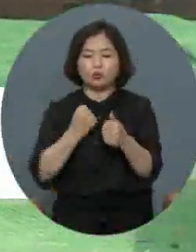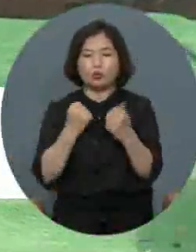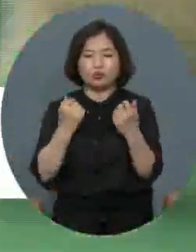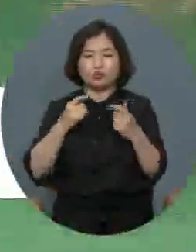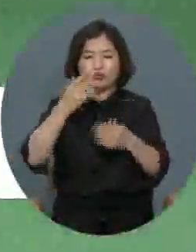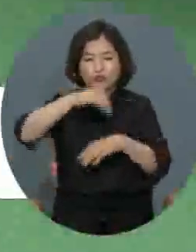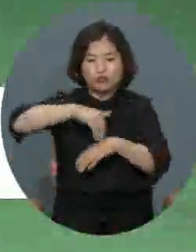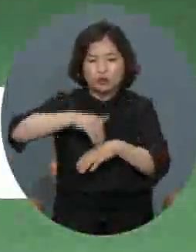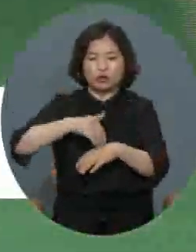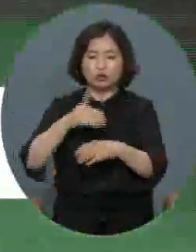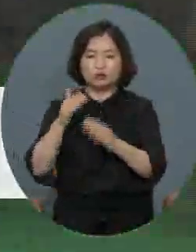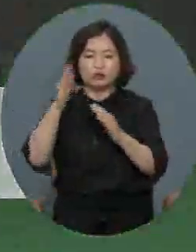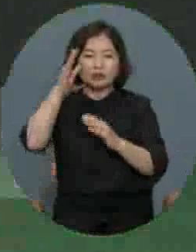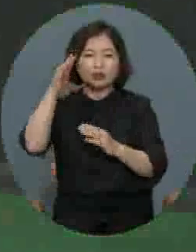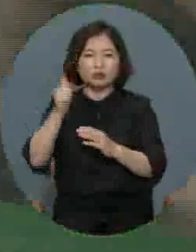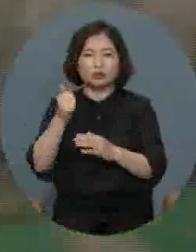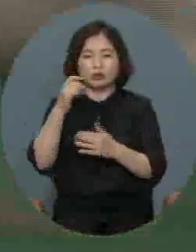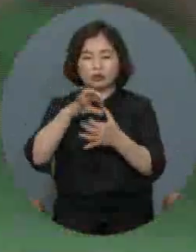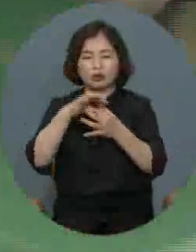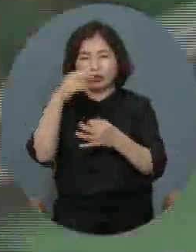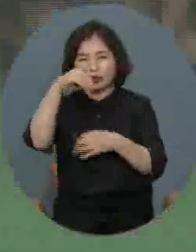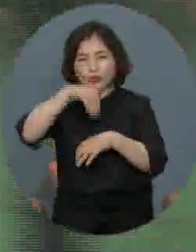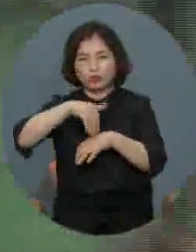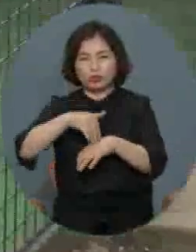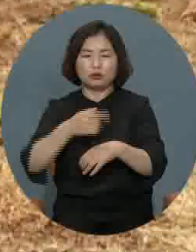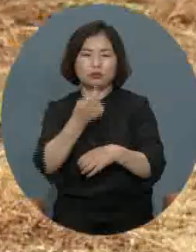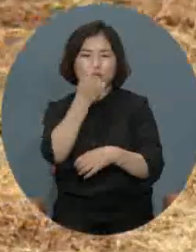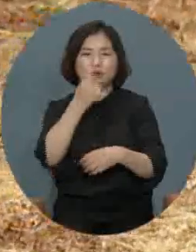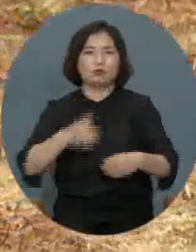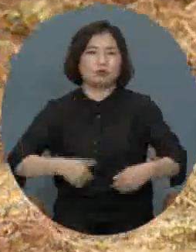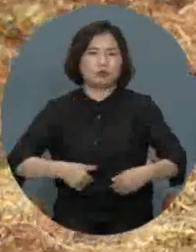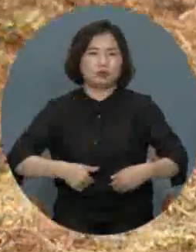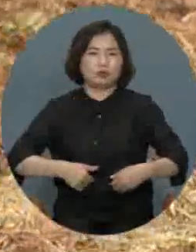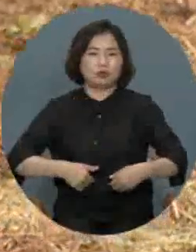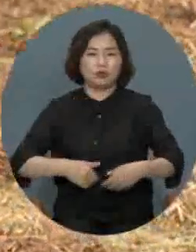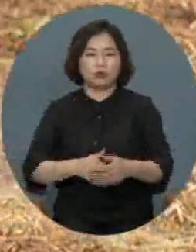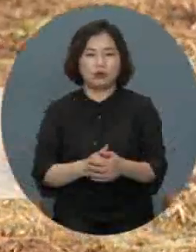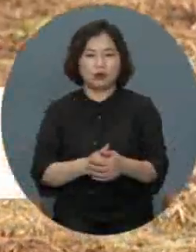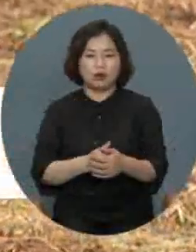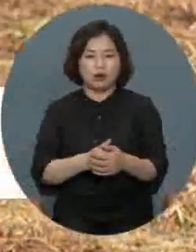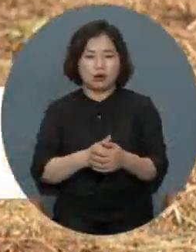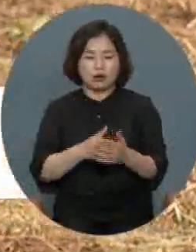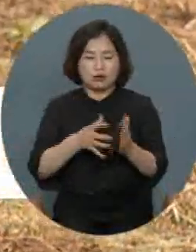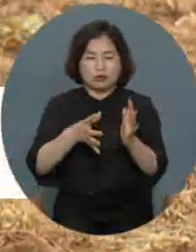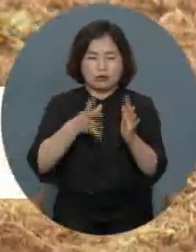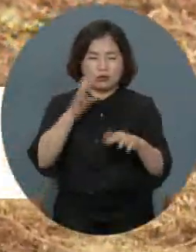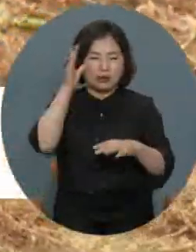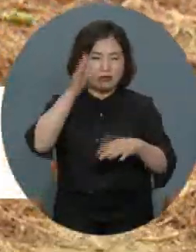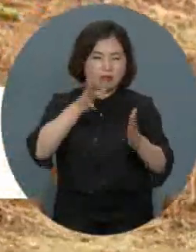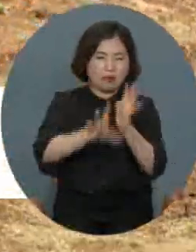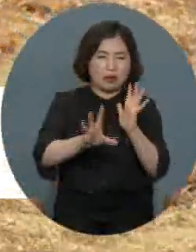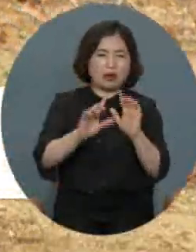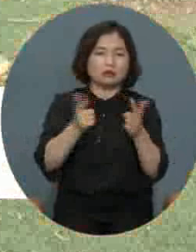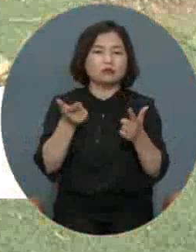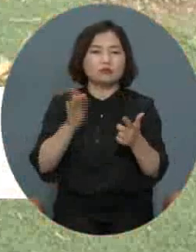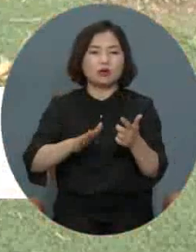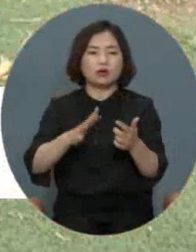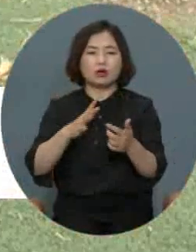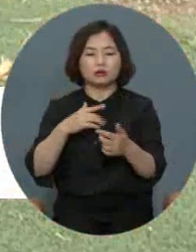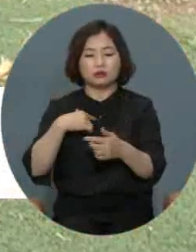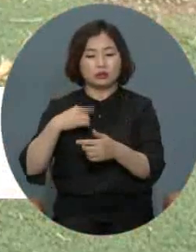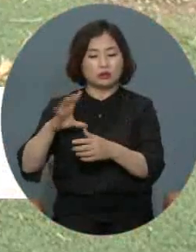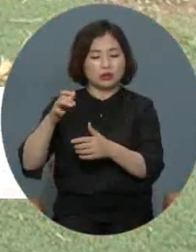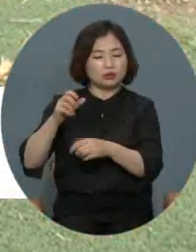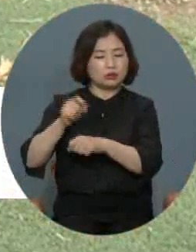주인이 지속적으로 관련 교육을 받는 거라고 말합니다 명견 아니더라도 내 아이의 특성을 맞서 이 말들을 하는건 장